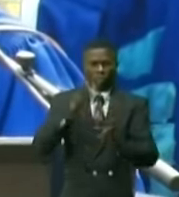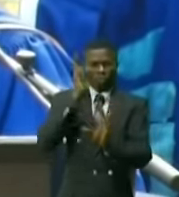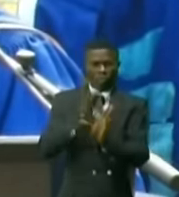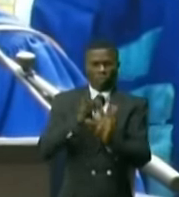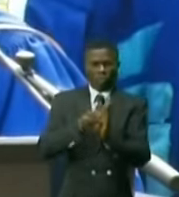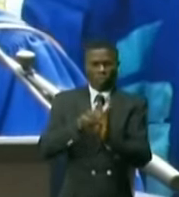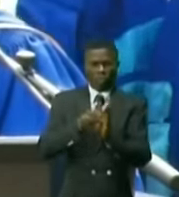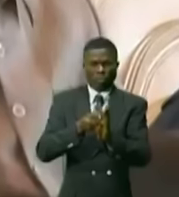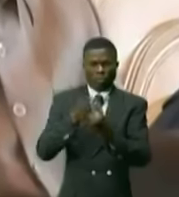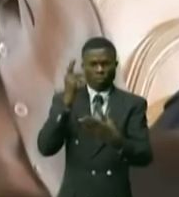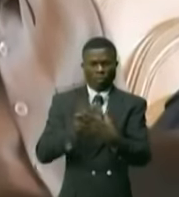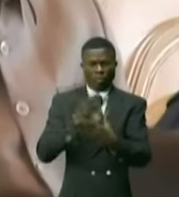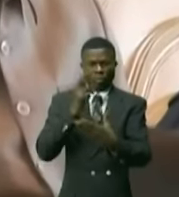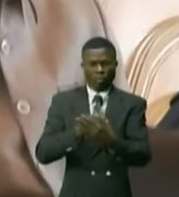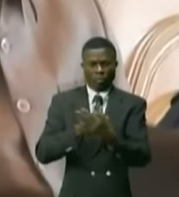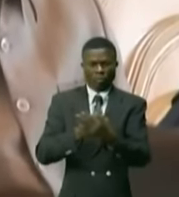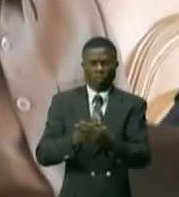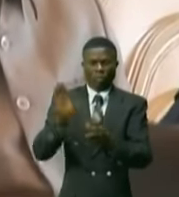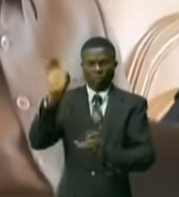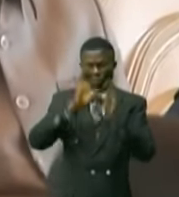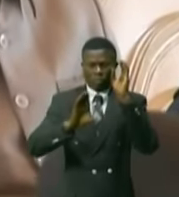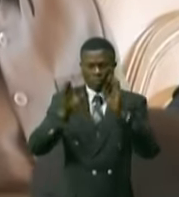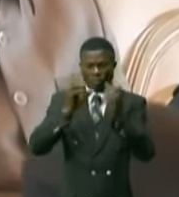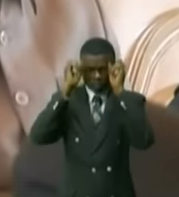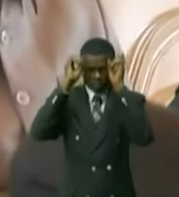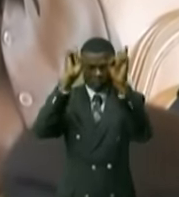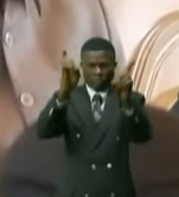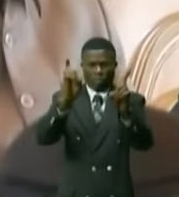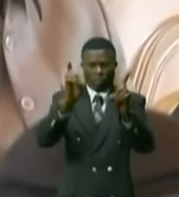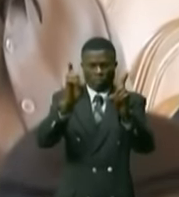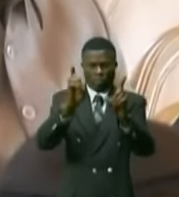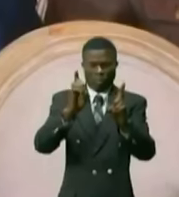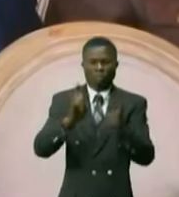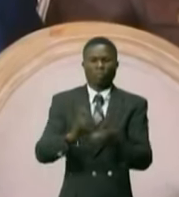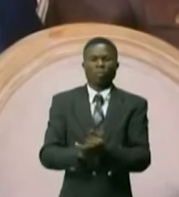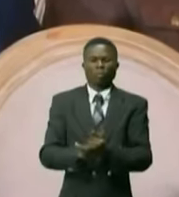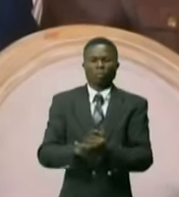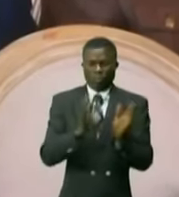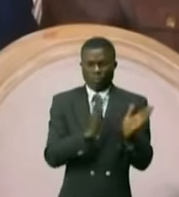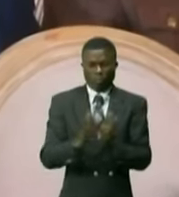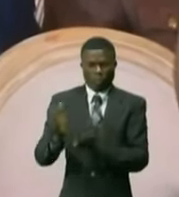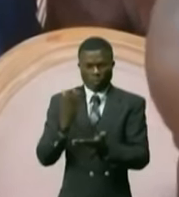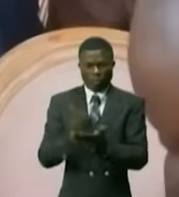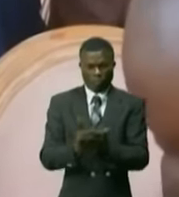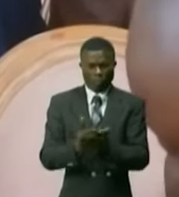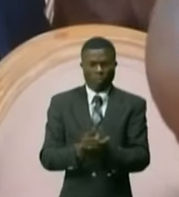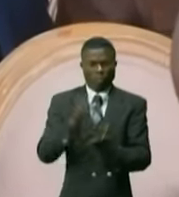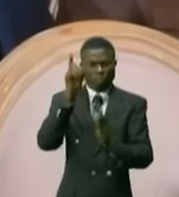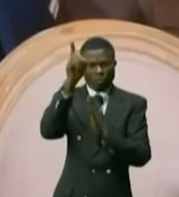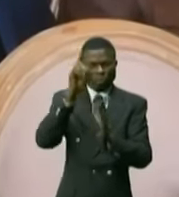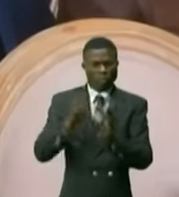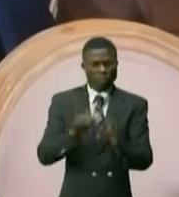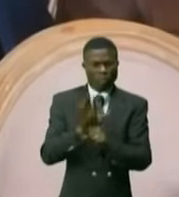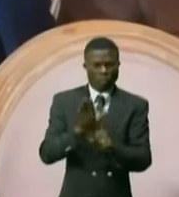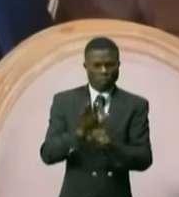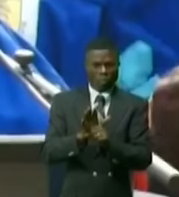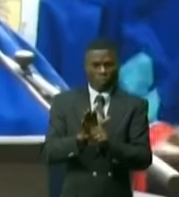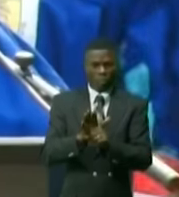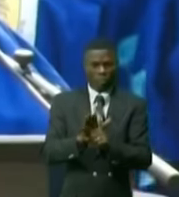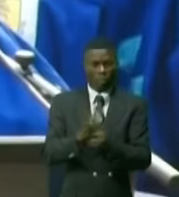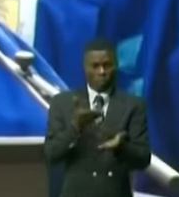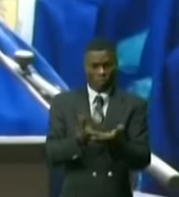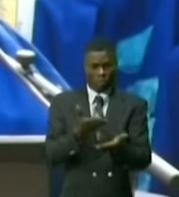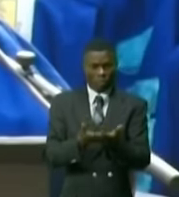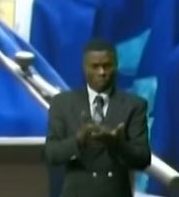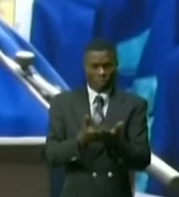et sciences de l'éducation entendit en son avis favorable pour votre distinction, laquelle a